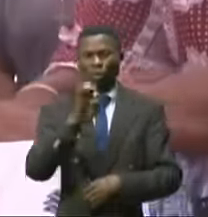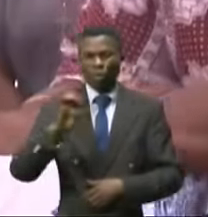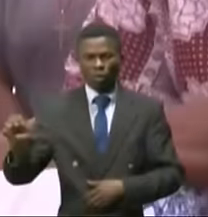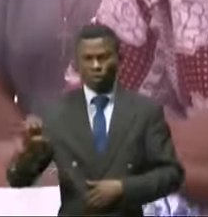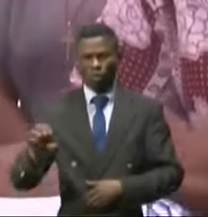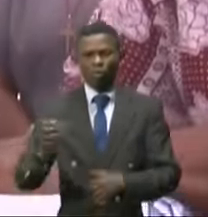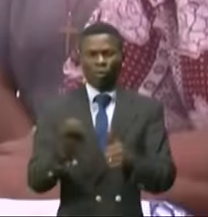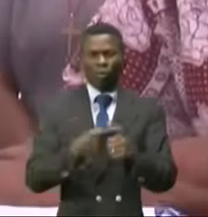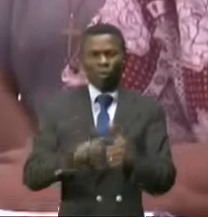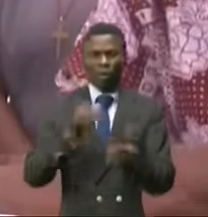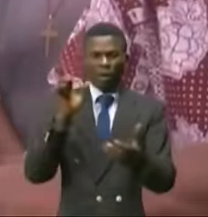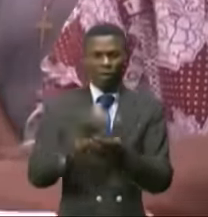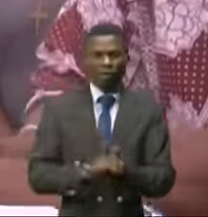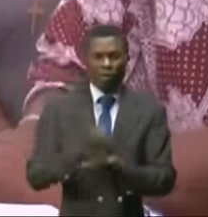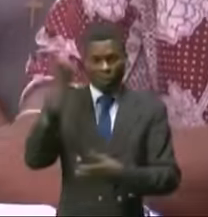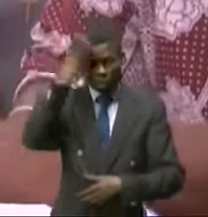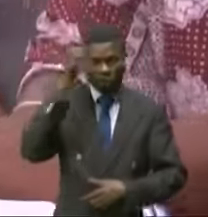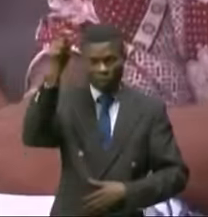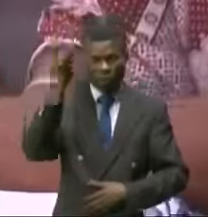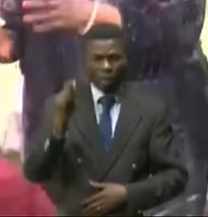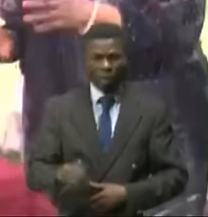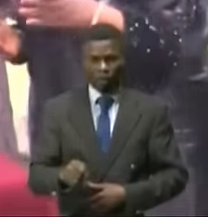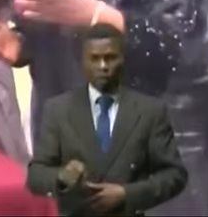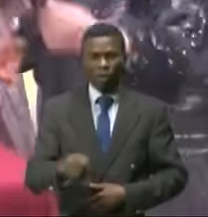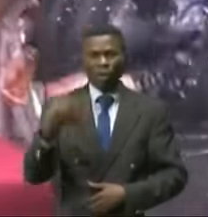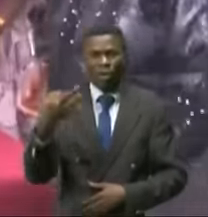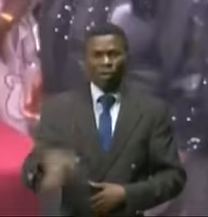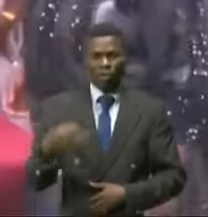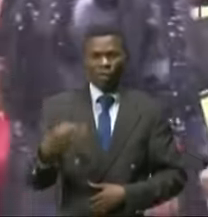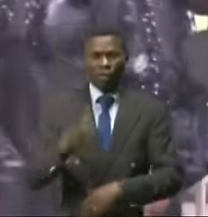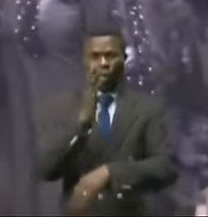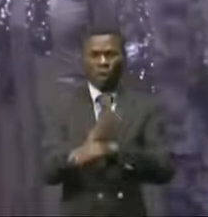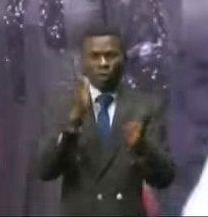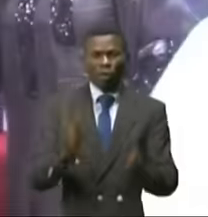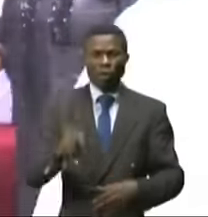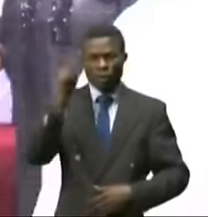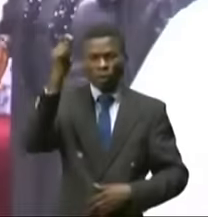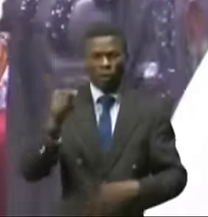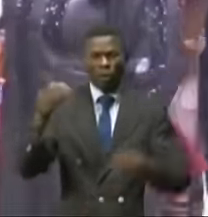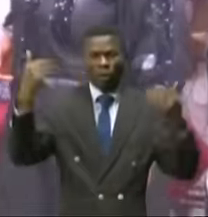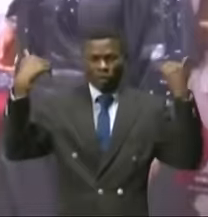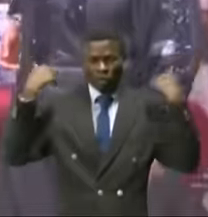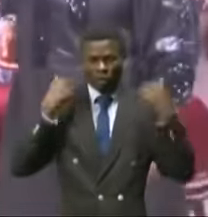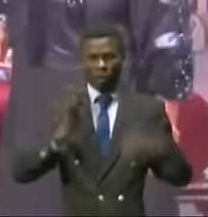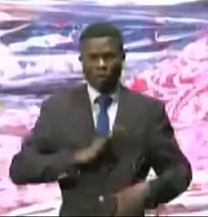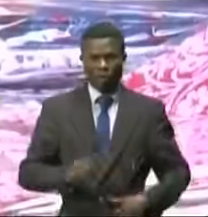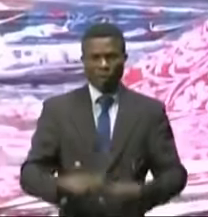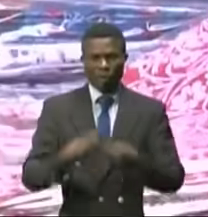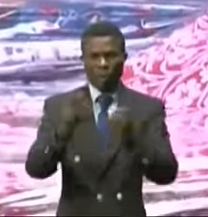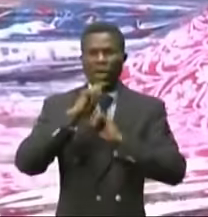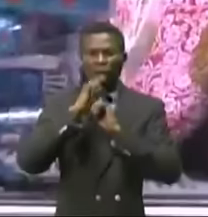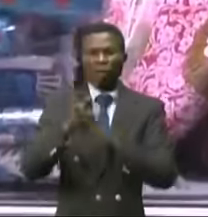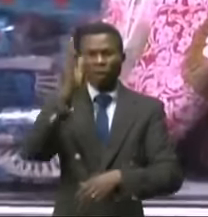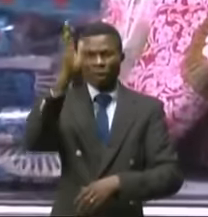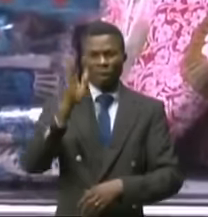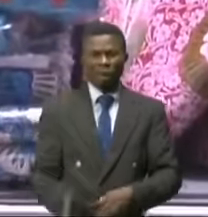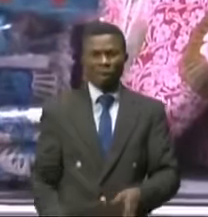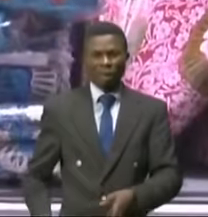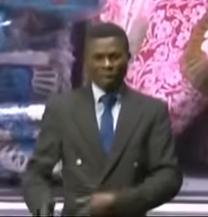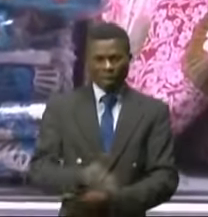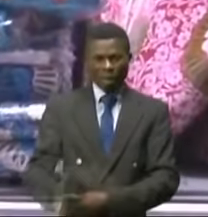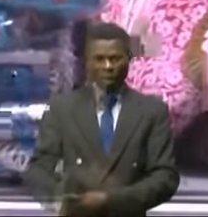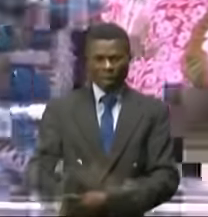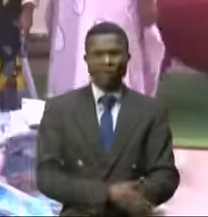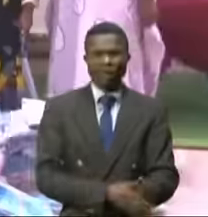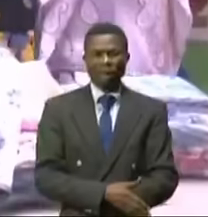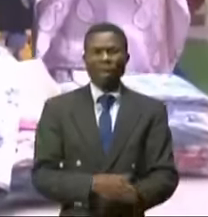Kabamba, épouse du général François Kabamba, conseiller militaire du chef de l'État, a remis un don de 500 pièces d'épargne